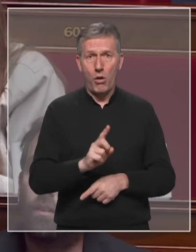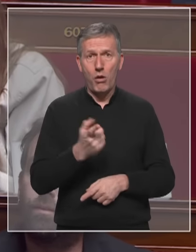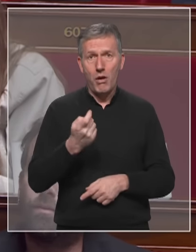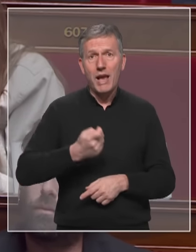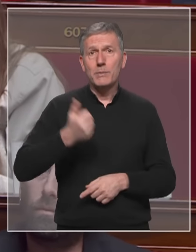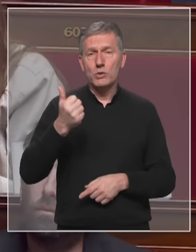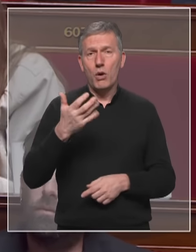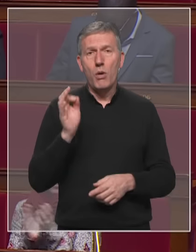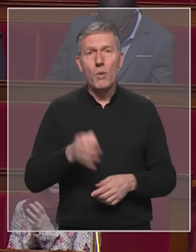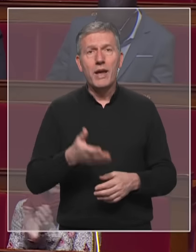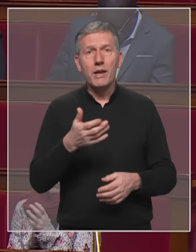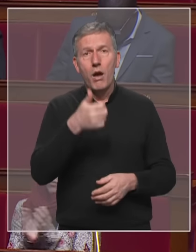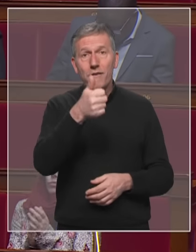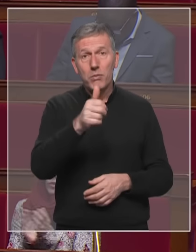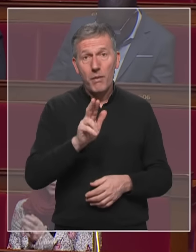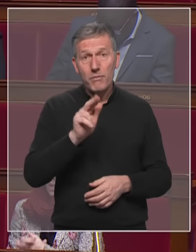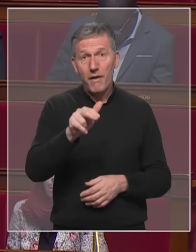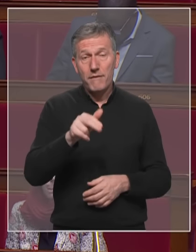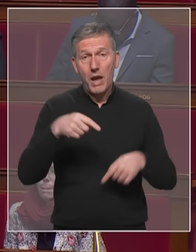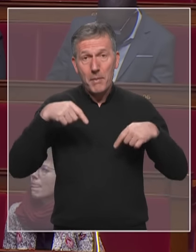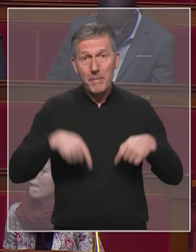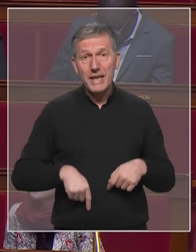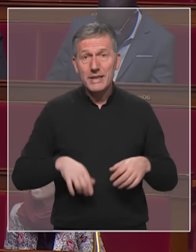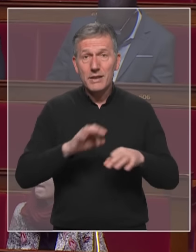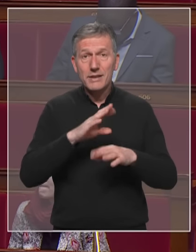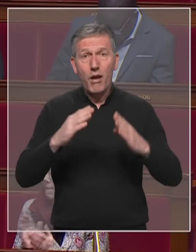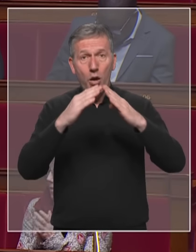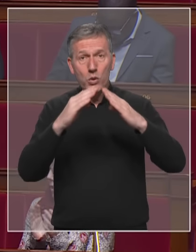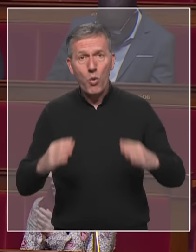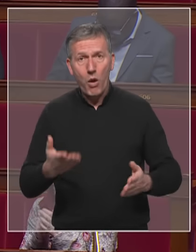vous, madame, serez-vous la ministre du sans-abrisme ?